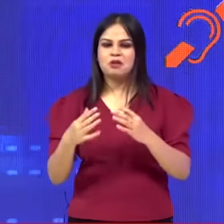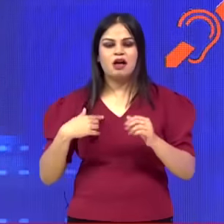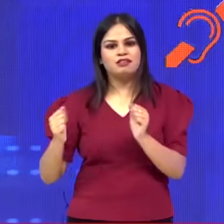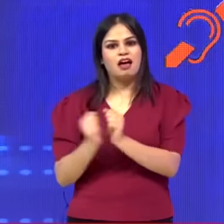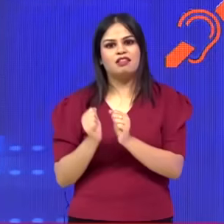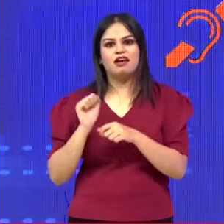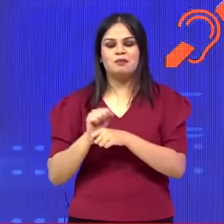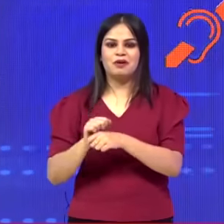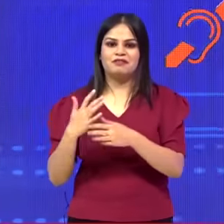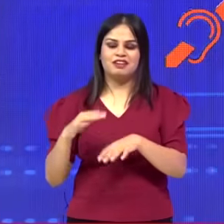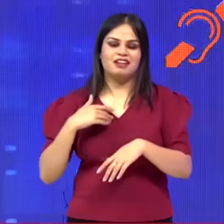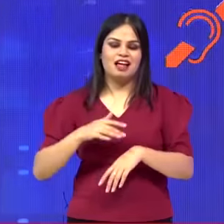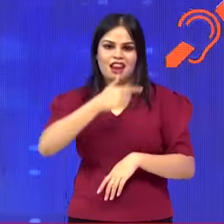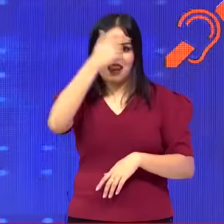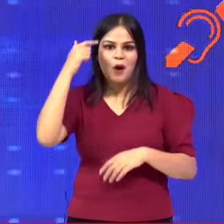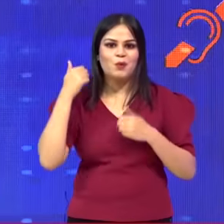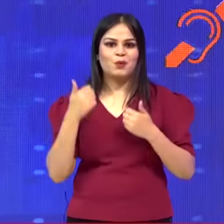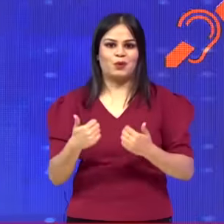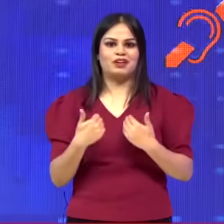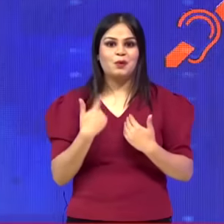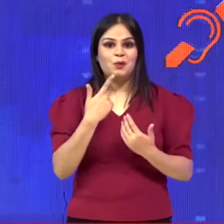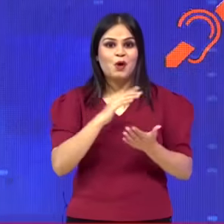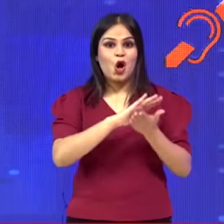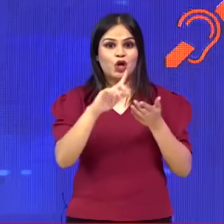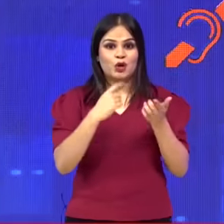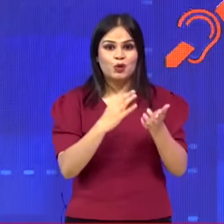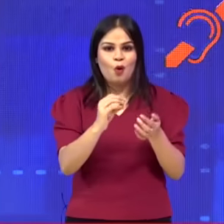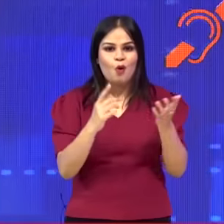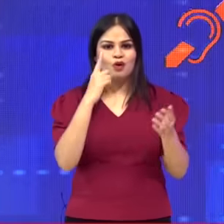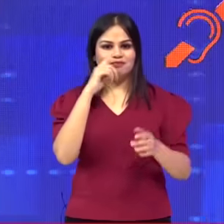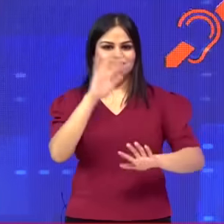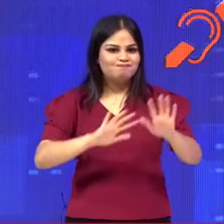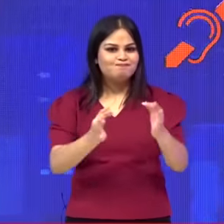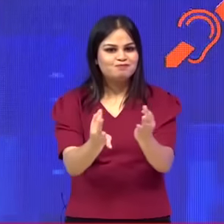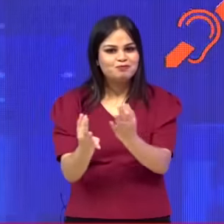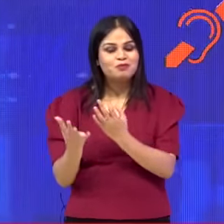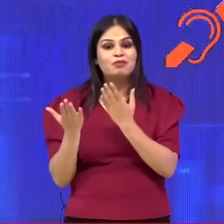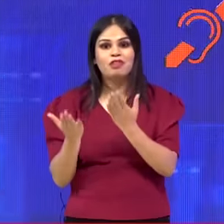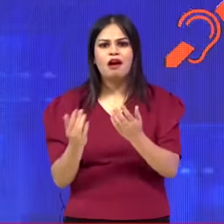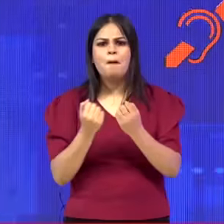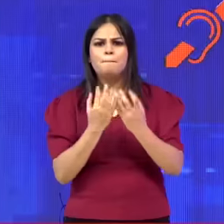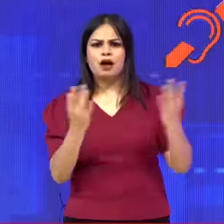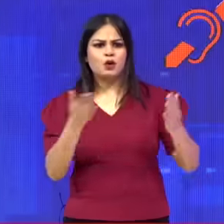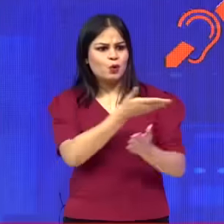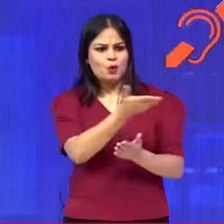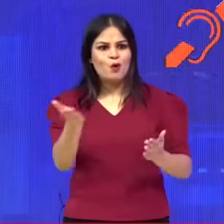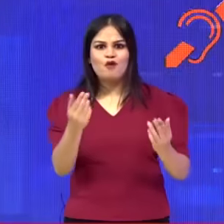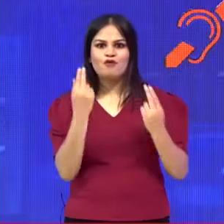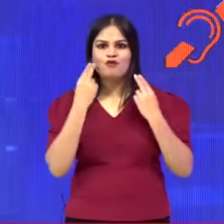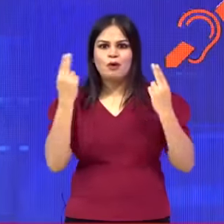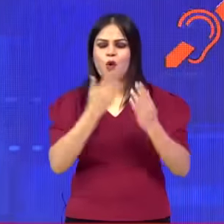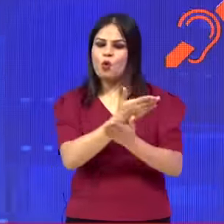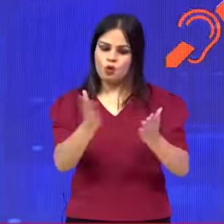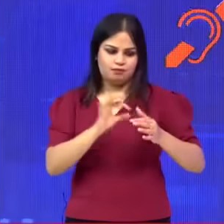बहुत सारे artists, you know, heroes, heroines, you know, और ज़्यादा करके सब के